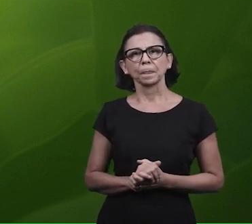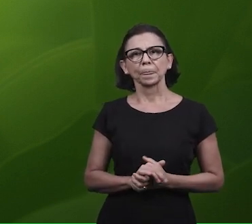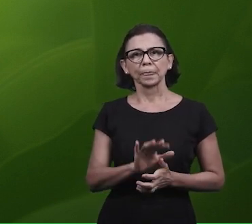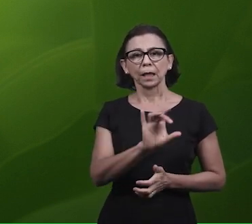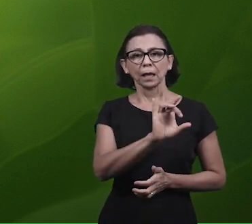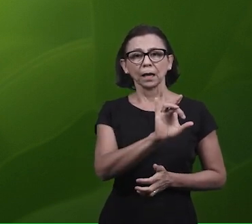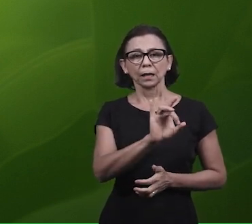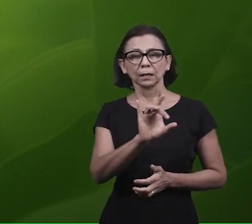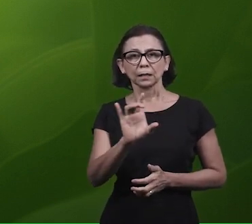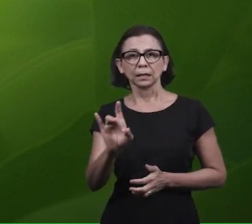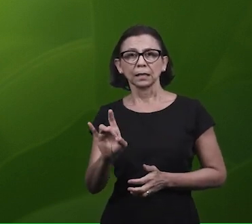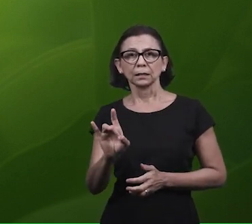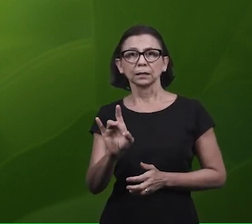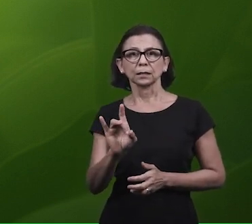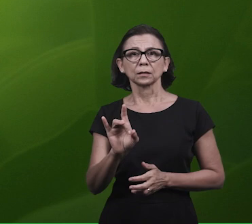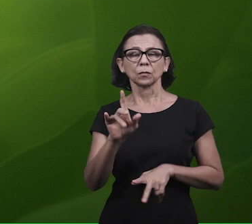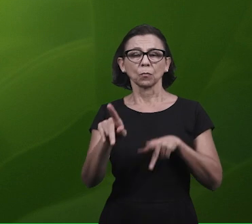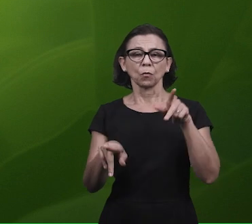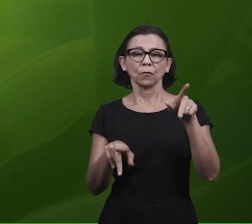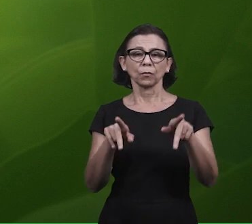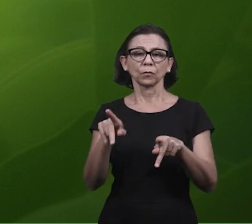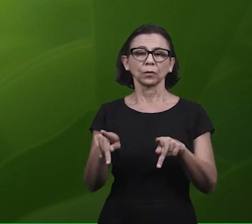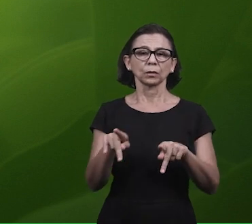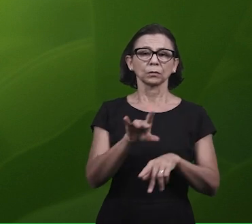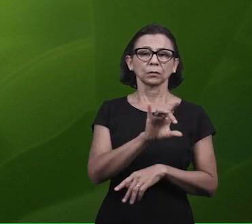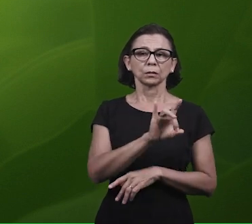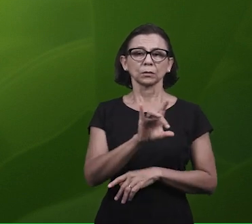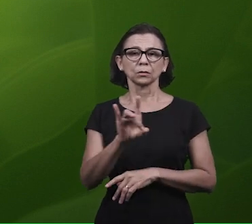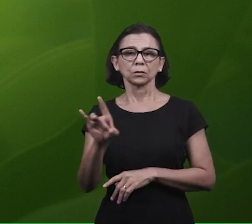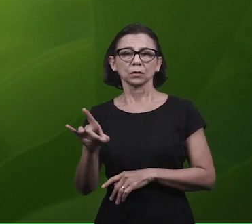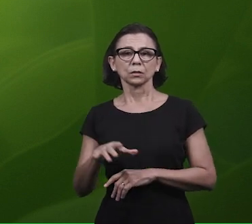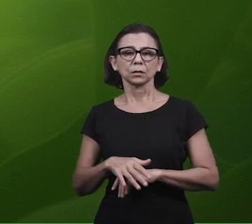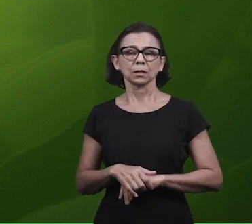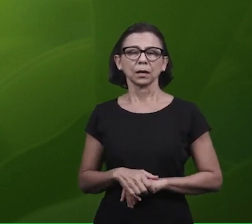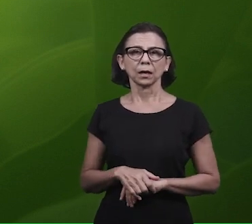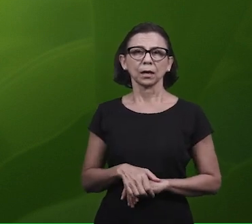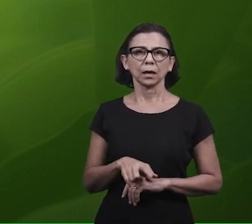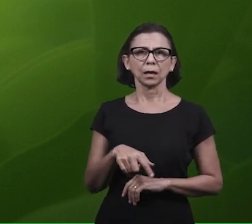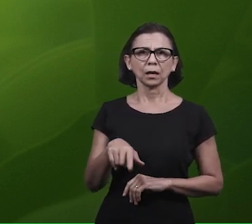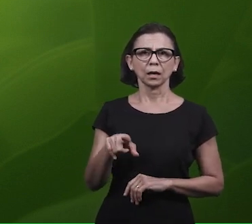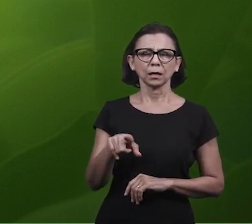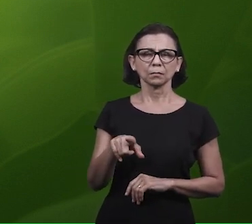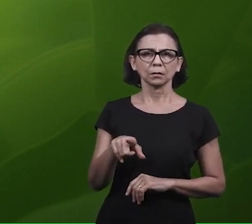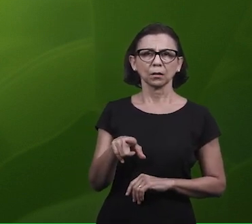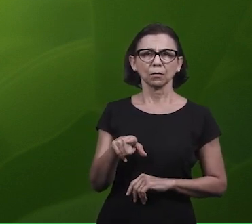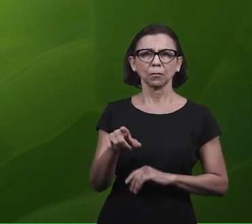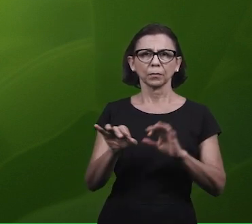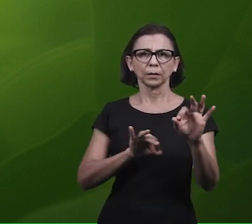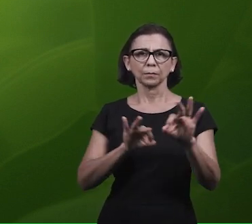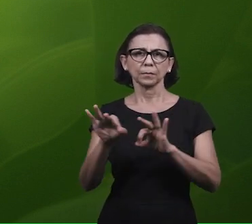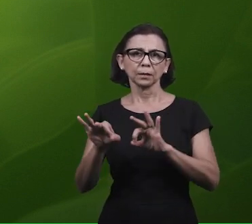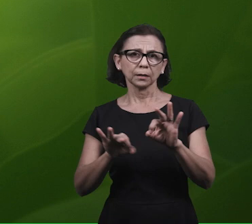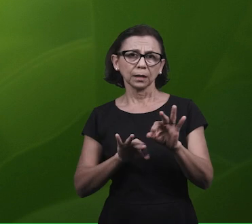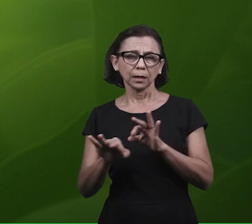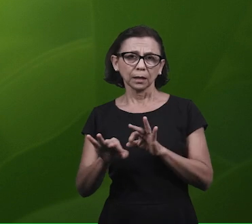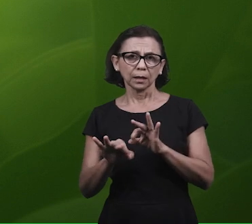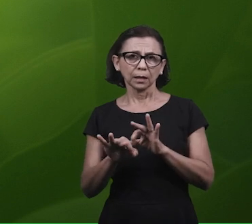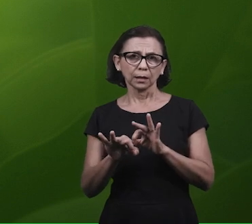possibles qu'on appelle population initiale. Chaque individu de cette population est sondé